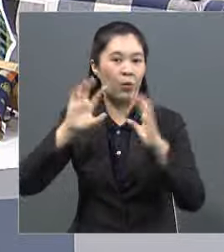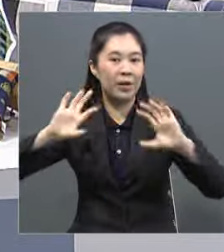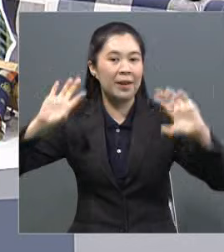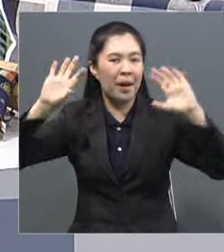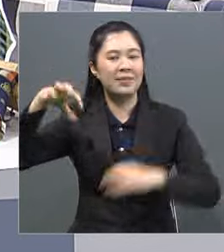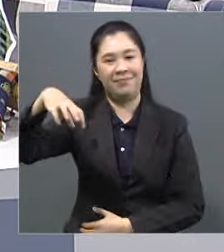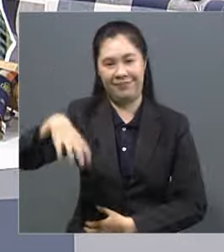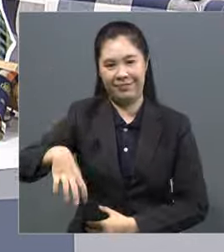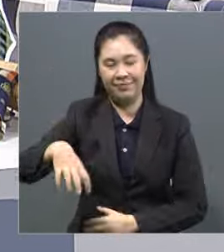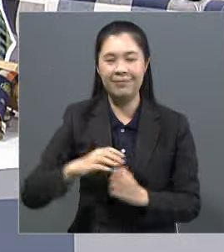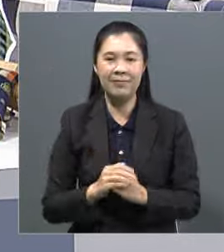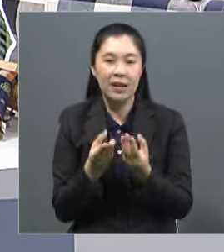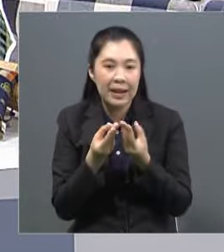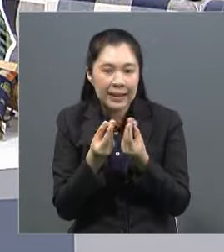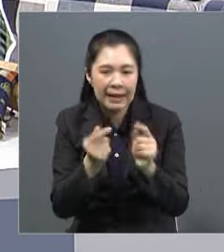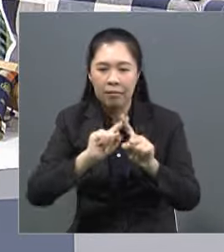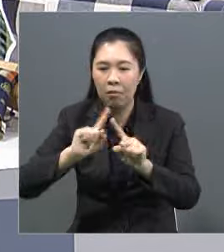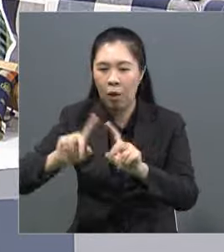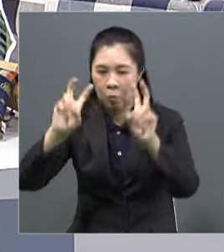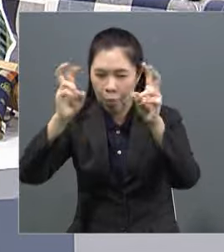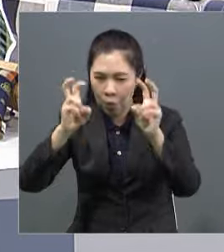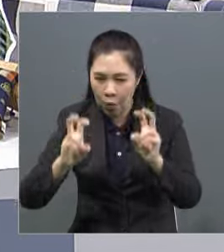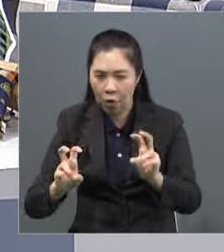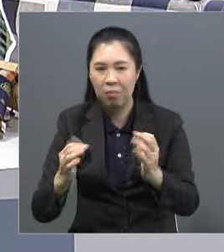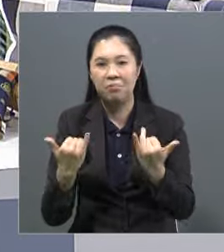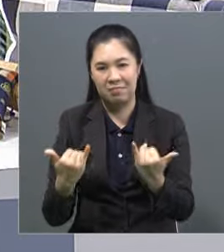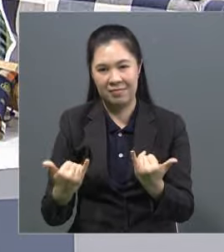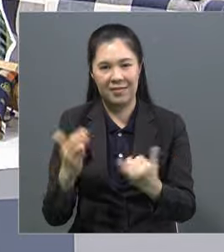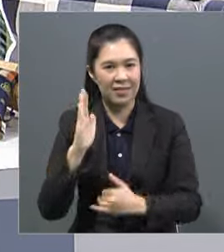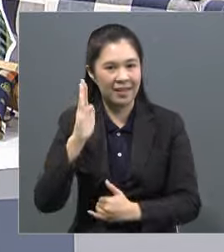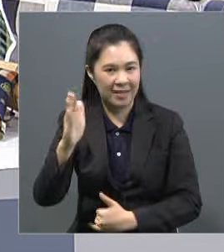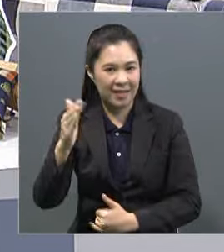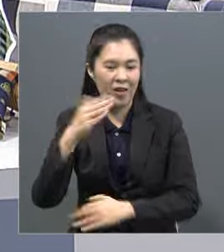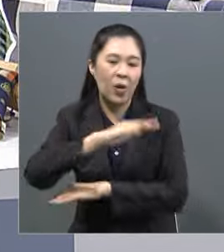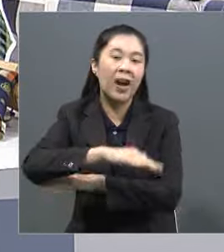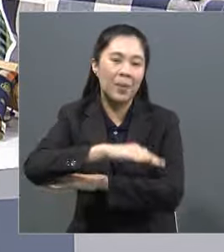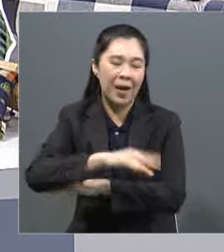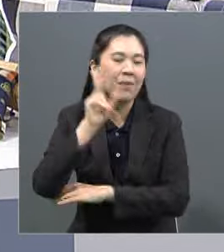ครับในส่วนรายละเอียดเรื่องอื่นๆเพราะว่ามีหลายประเด็นน ะ เดี๋ยวติดตามกันในช่วงของข่าวค่ำ MBT News กันต่อได้ครับ